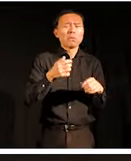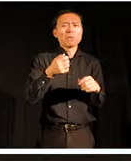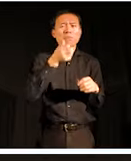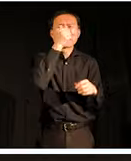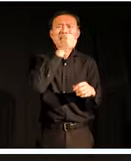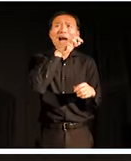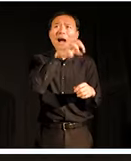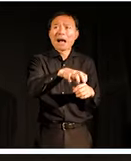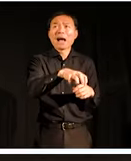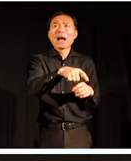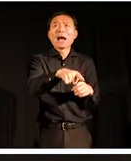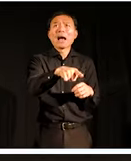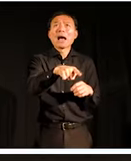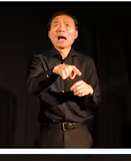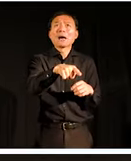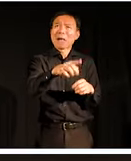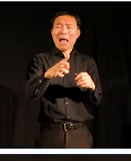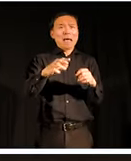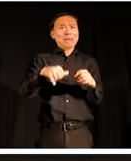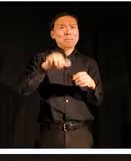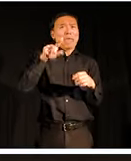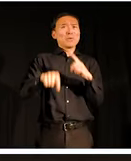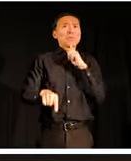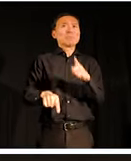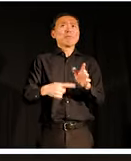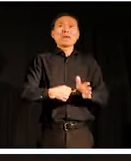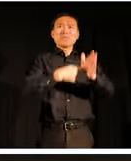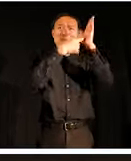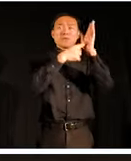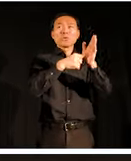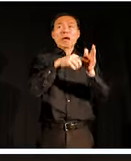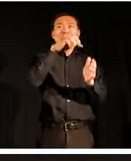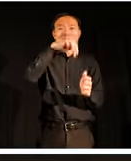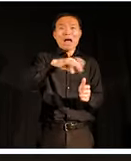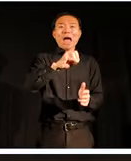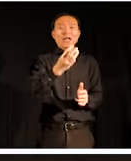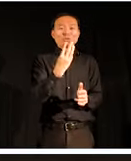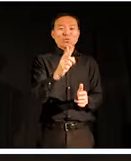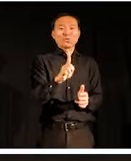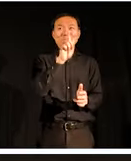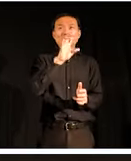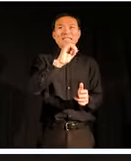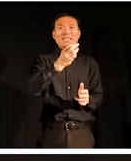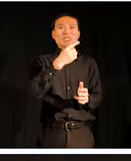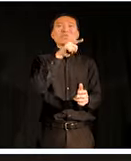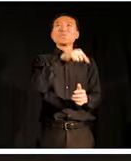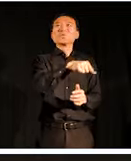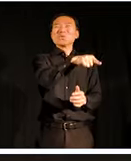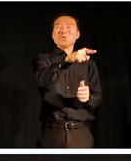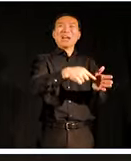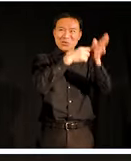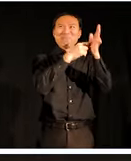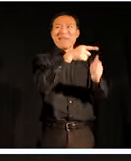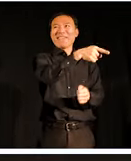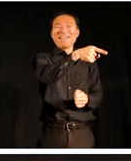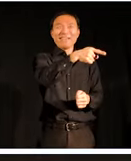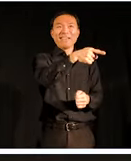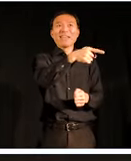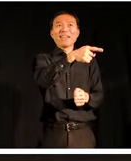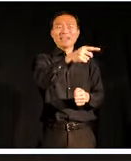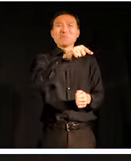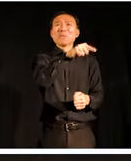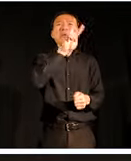あのよく皆さんペルノことはマチュピチュでしてるよねマチュピチュでこのアルパカアルカしてるおばさんああいう感じのまリマっ